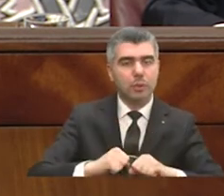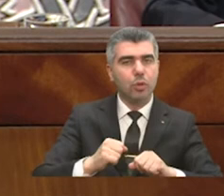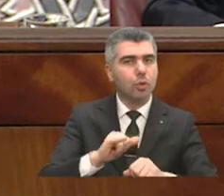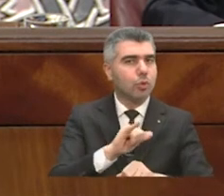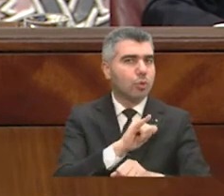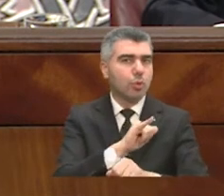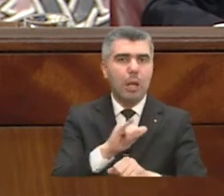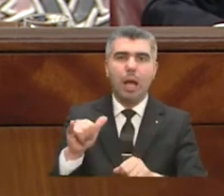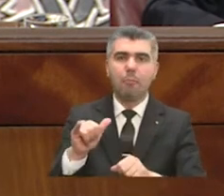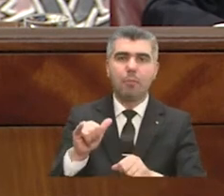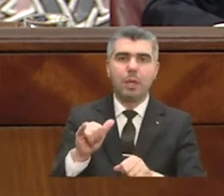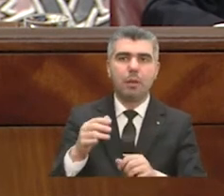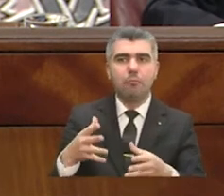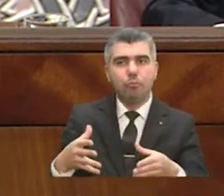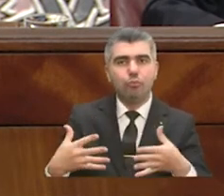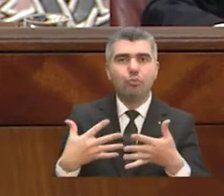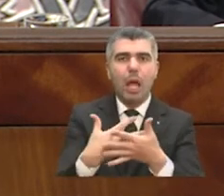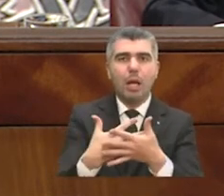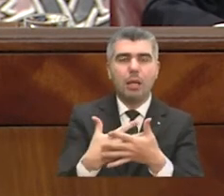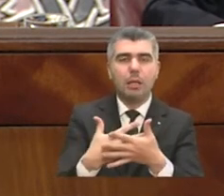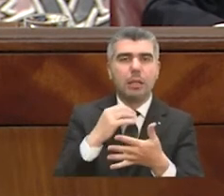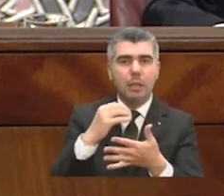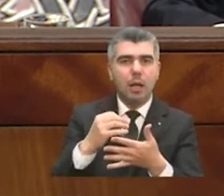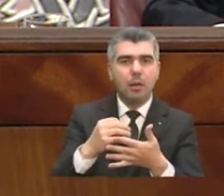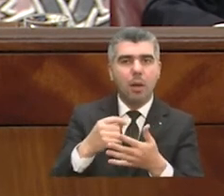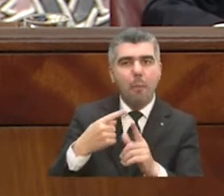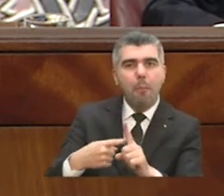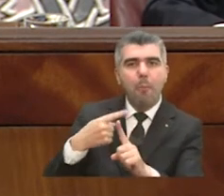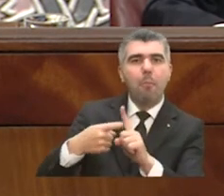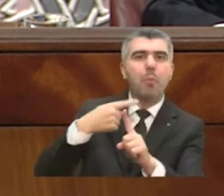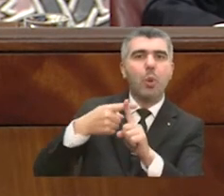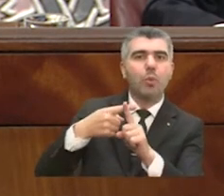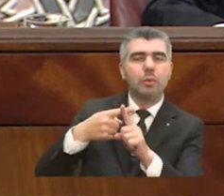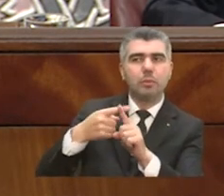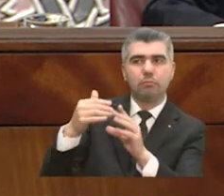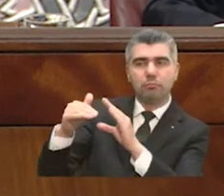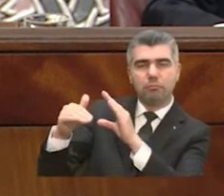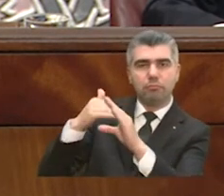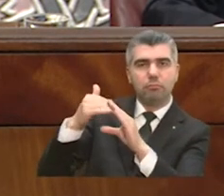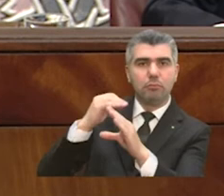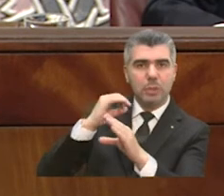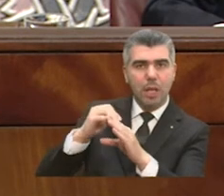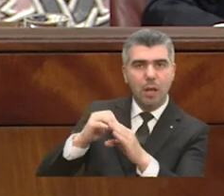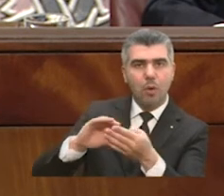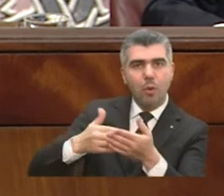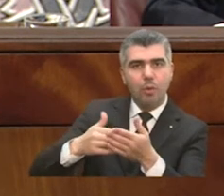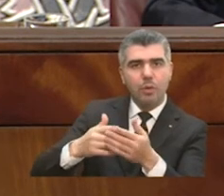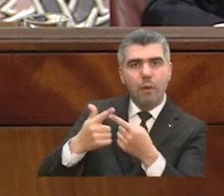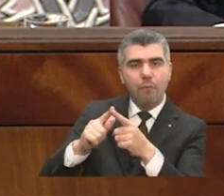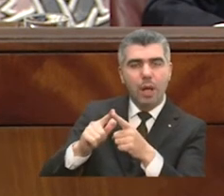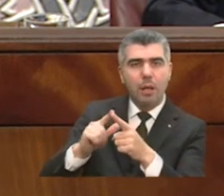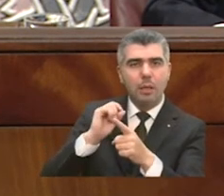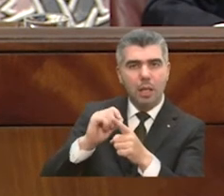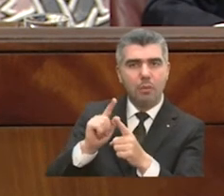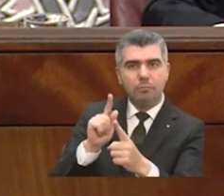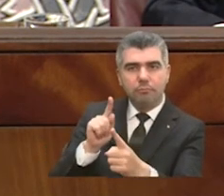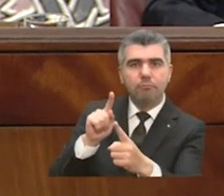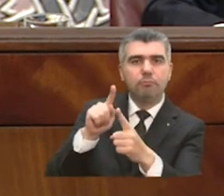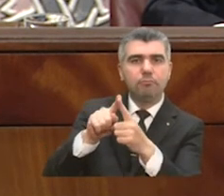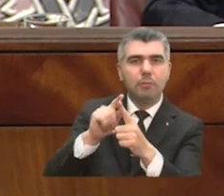jouit du membre, rappelle qu'aucune de ces institutions n'a jamais dépassé